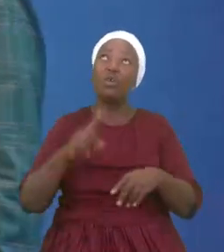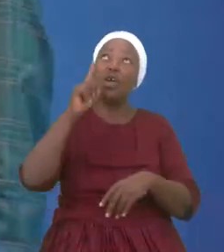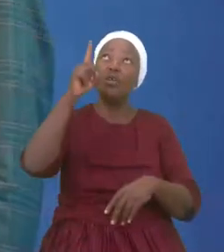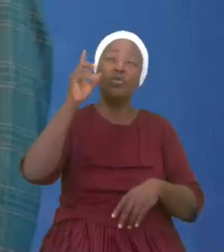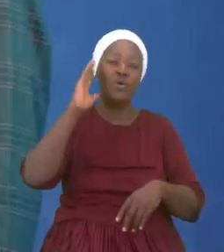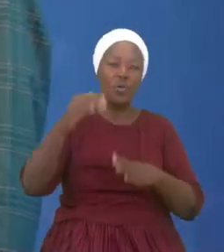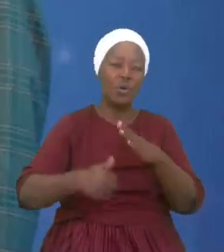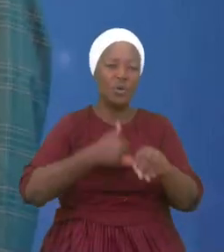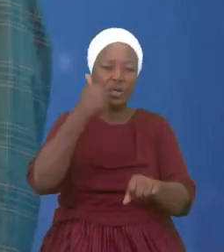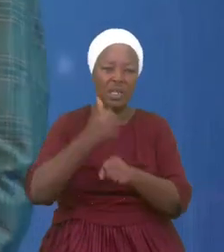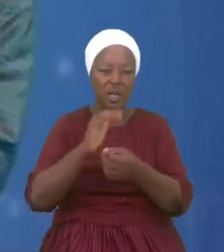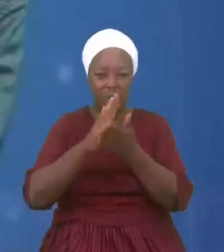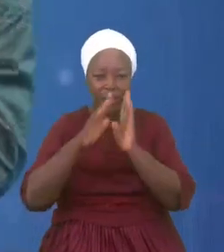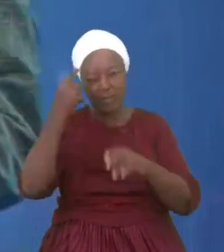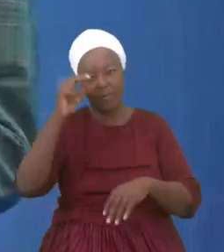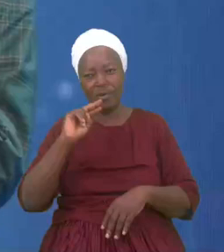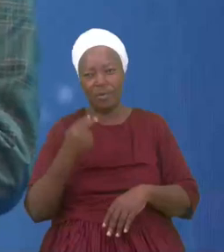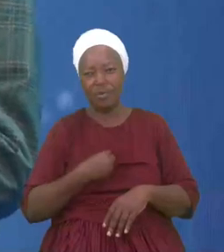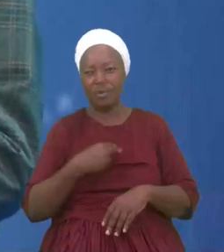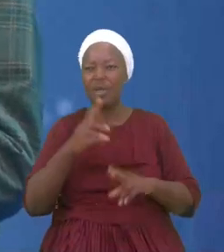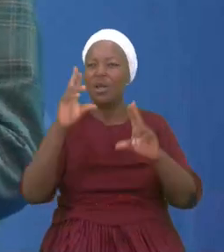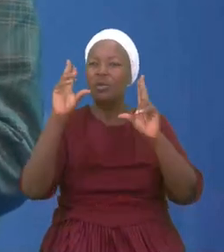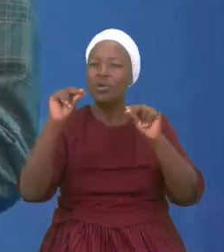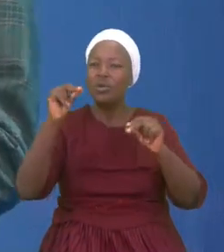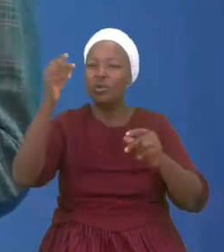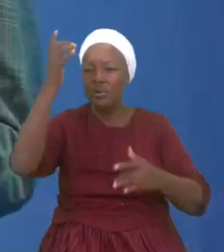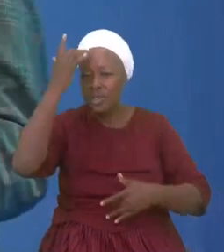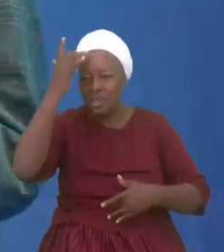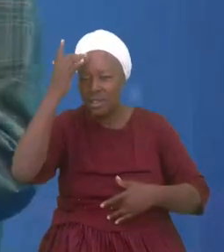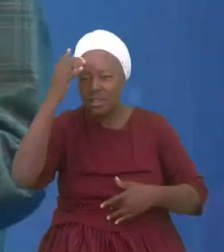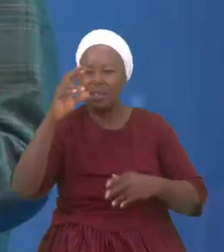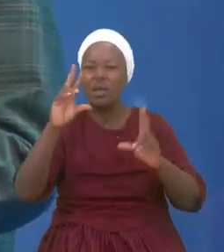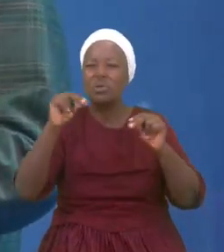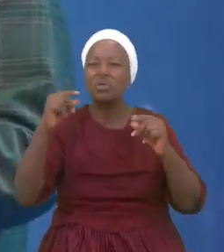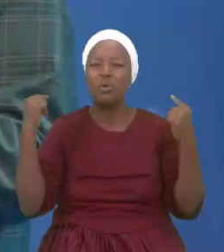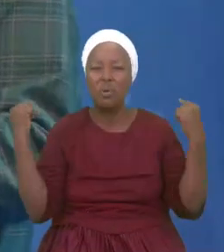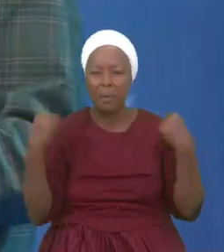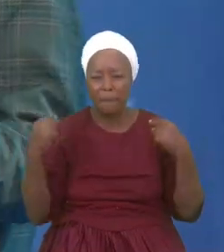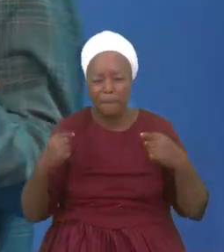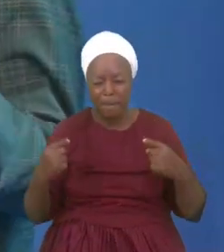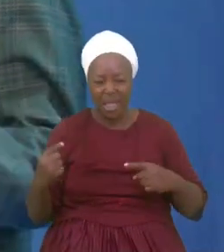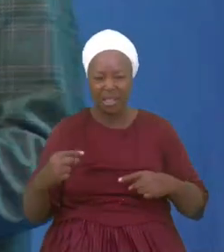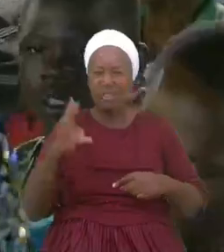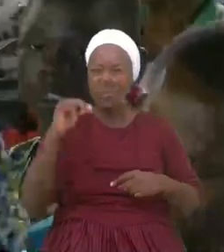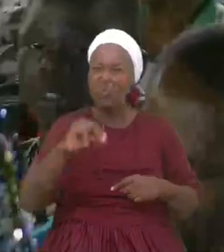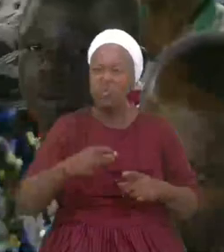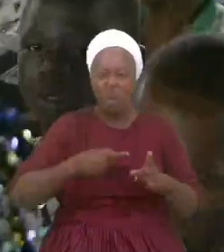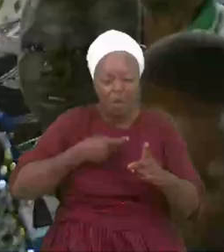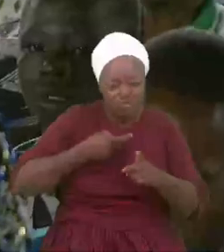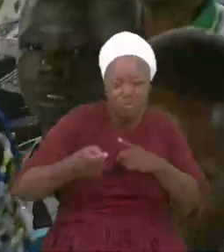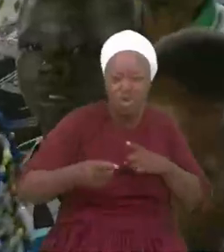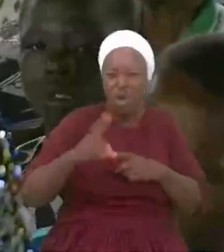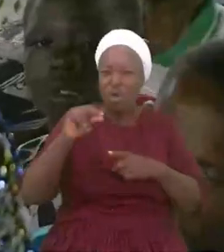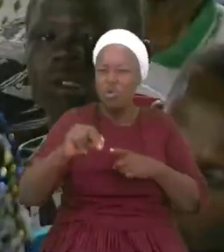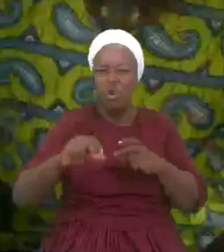12 éternel nous donne la paix il y a pas de maladie il n'y a pas de